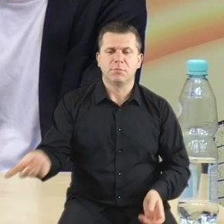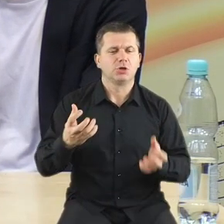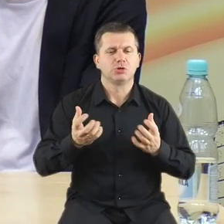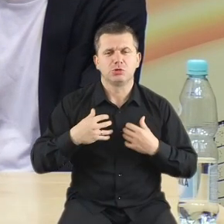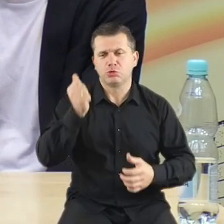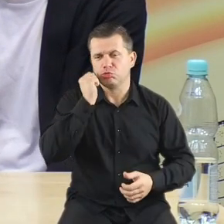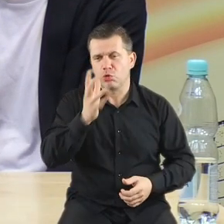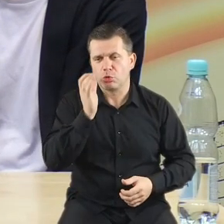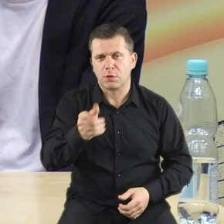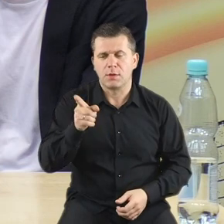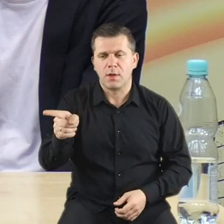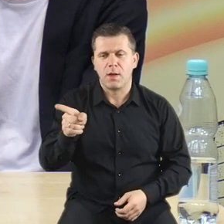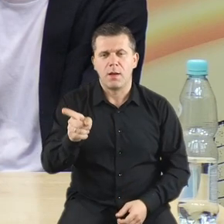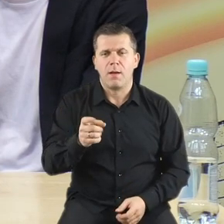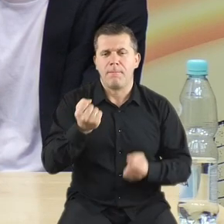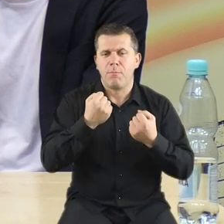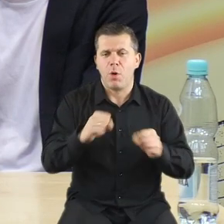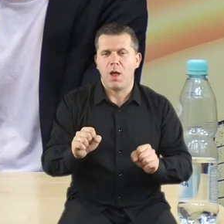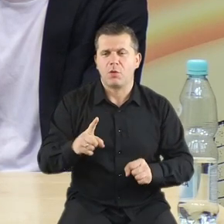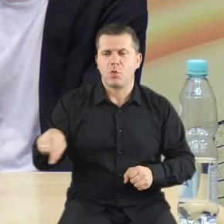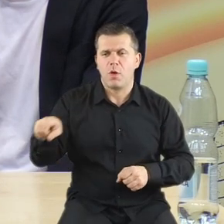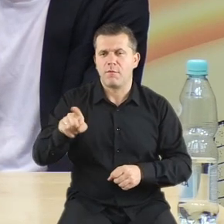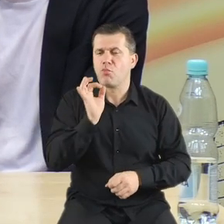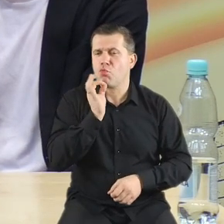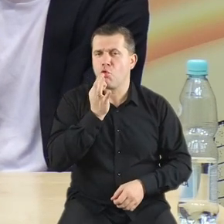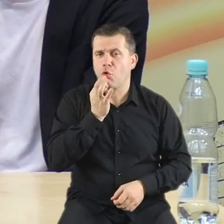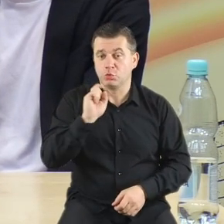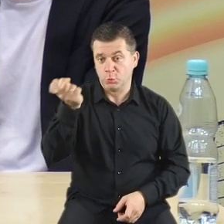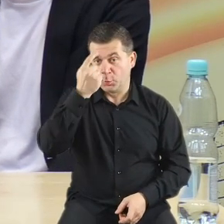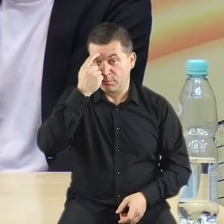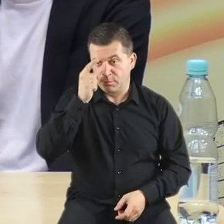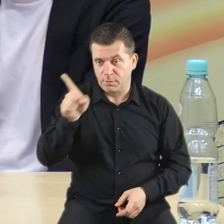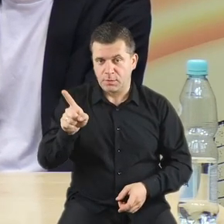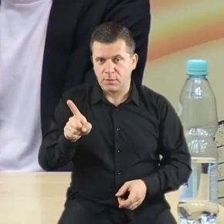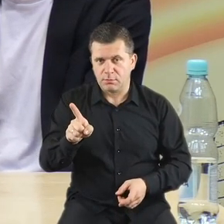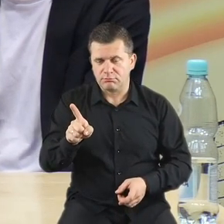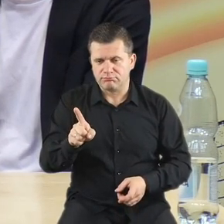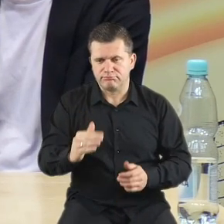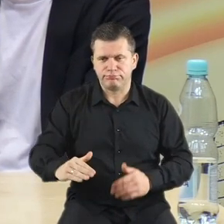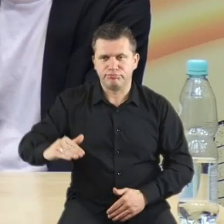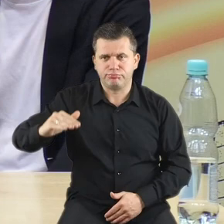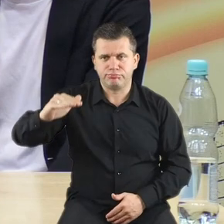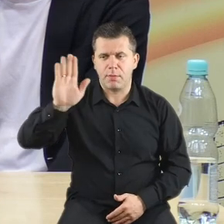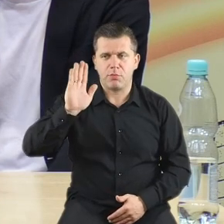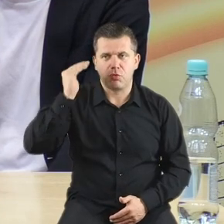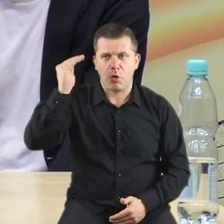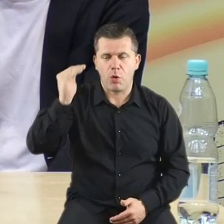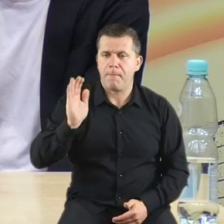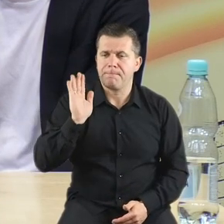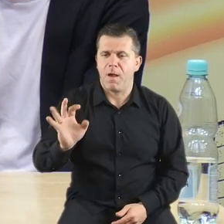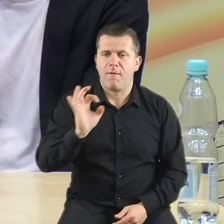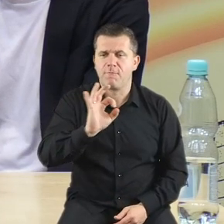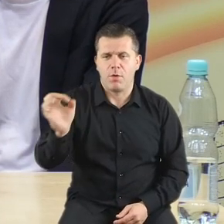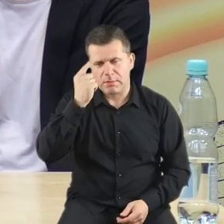ci bohaterowie, którzy żyją, właśnie ci młodzi głównie, którzy wchodzą w dorosłość, którzy mają swoje